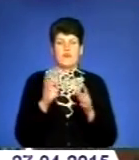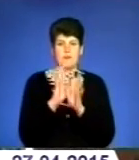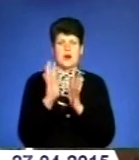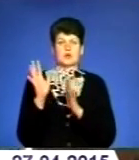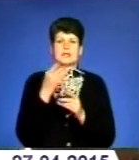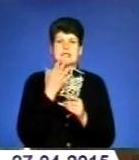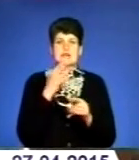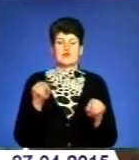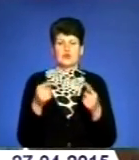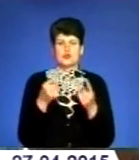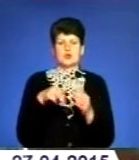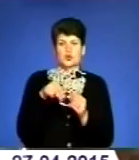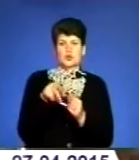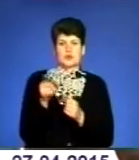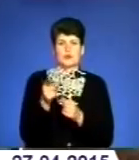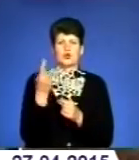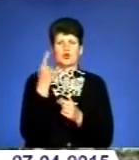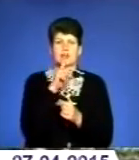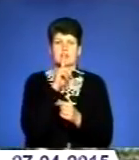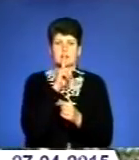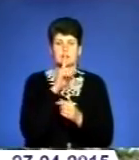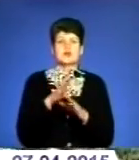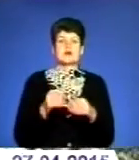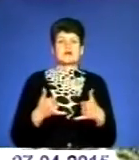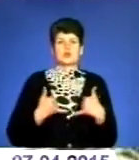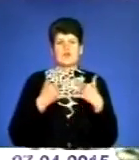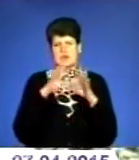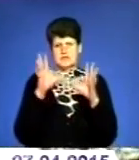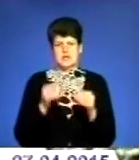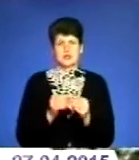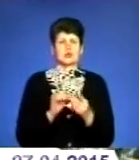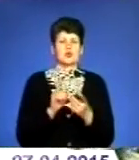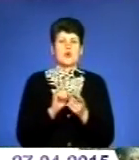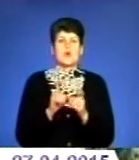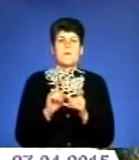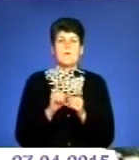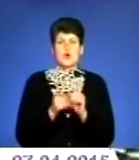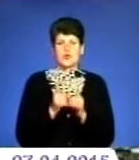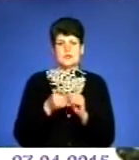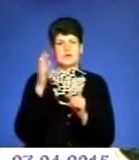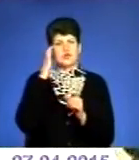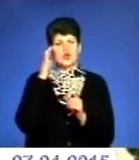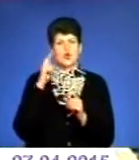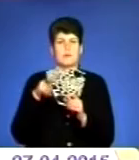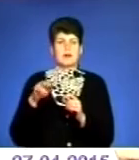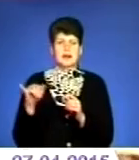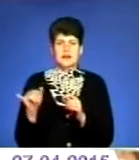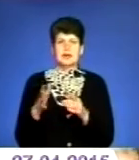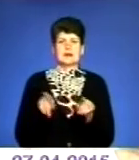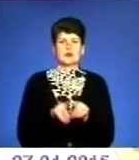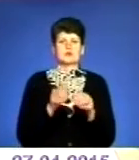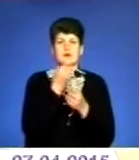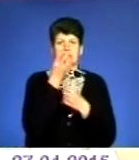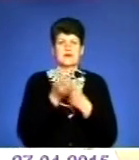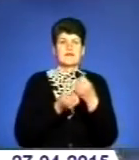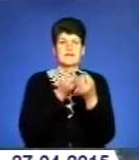тернополяни хвилиною мовчання вони вшанували всіх Хто боровся з Чорнобилем освятили хрест який нещодавно встановила також поклали квіти які